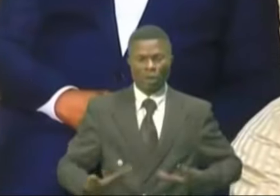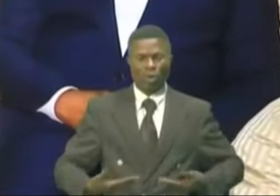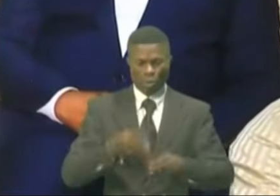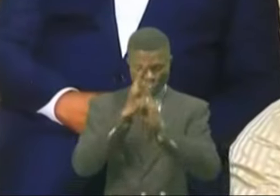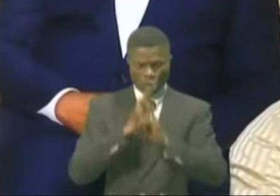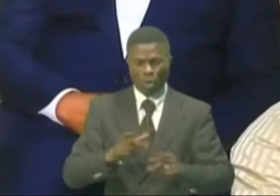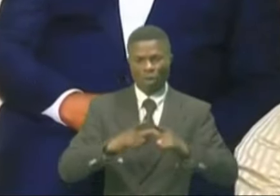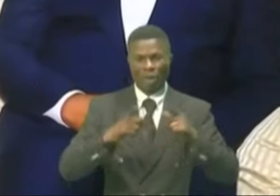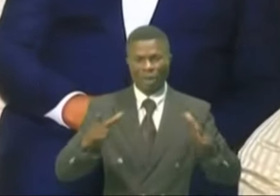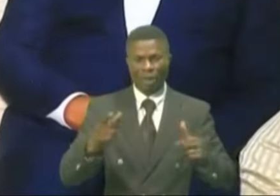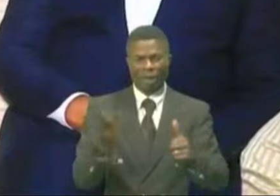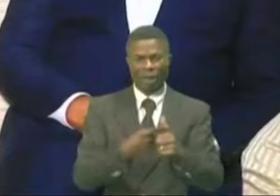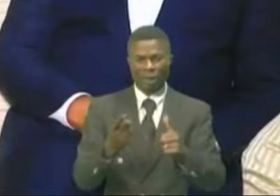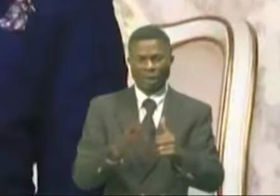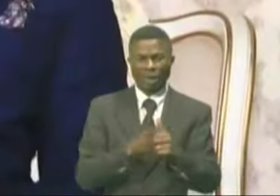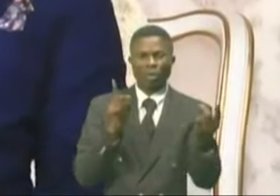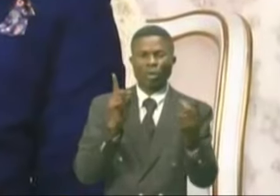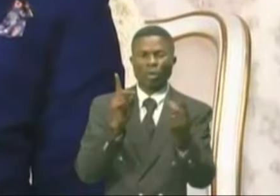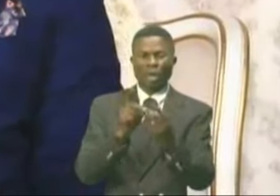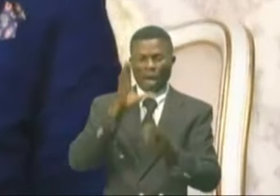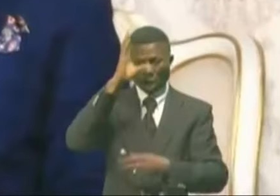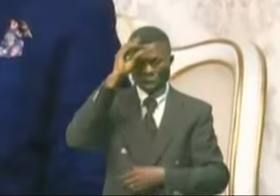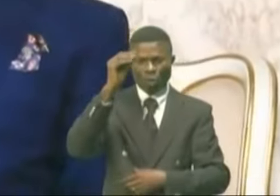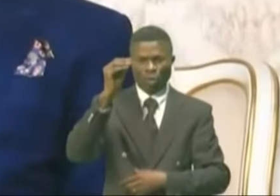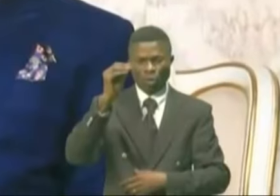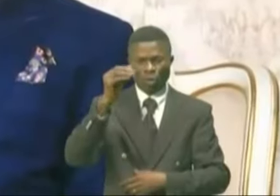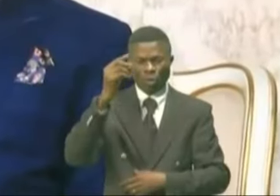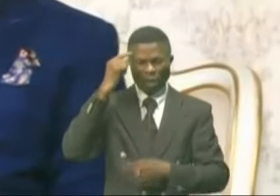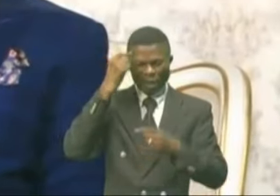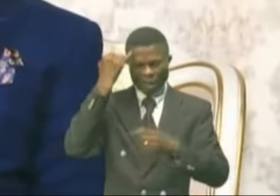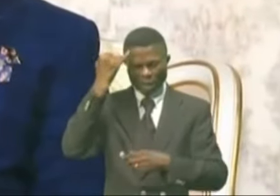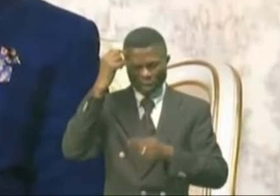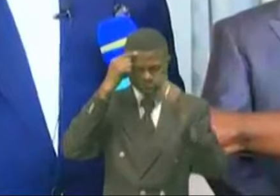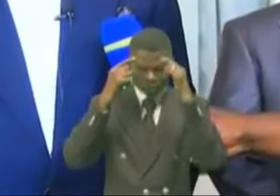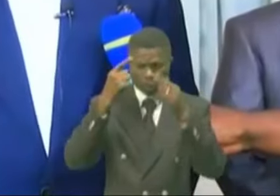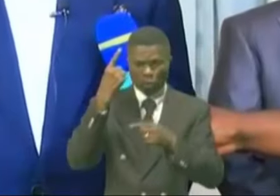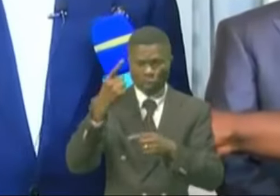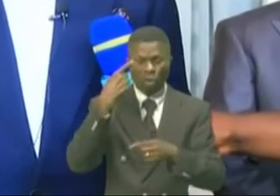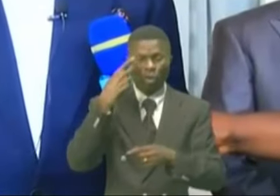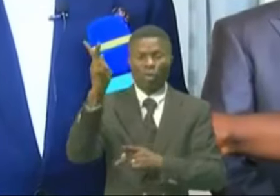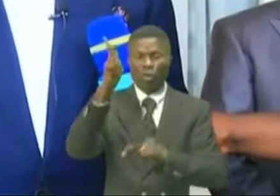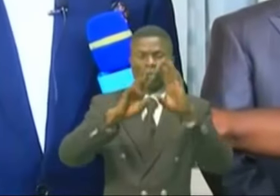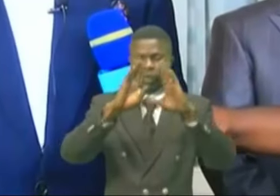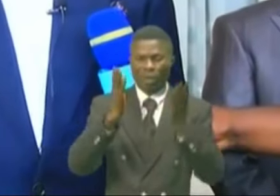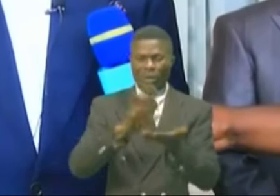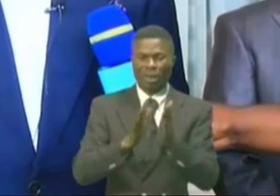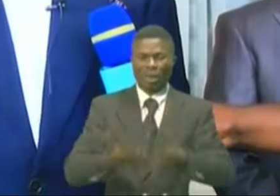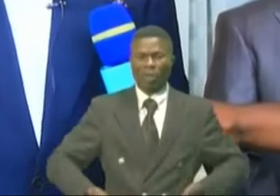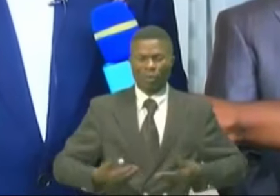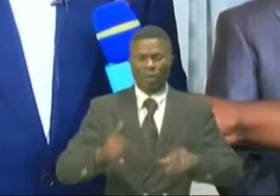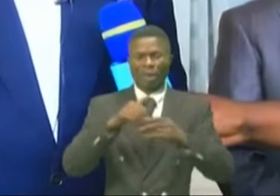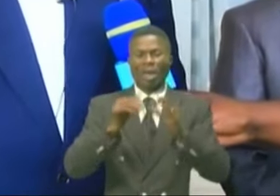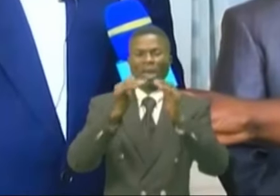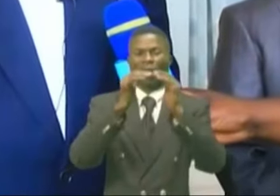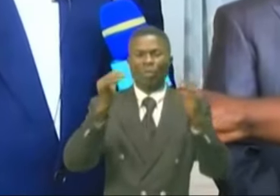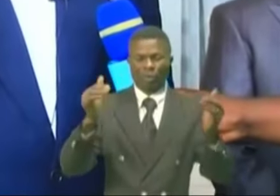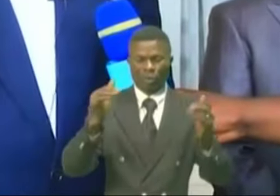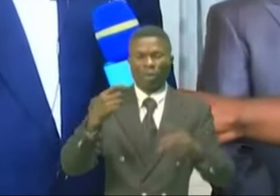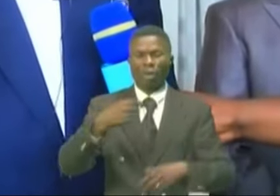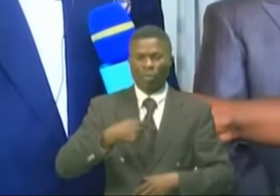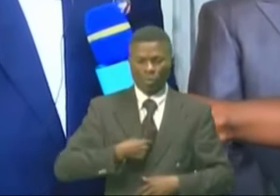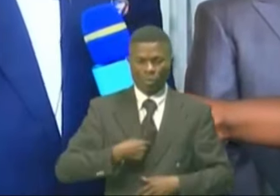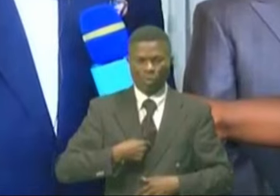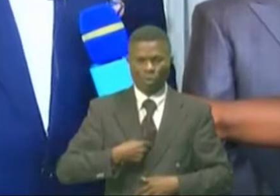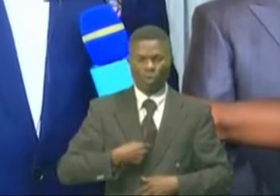J'ai fait la rencontre d'un homme qui a un seul souci, c'est de voir son peuple heureux et dans la paix. Et je suis